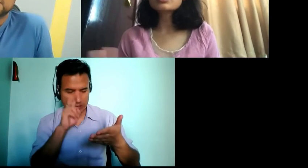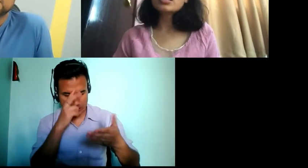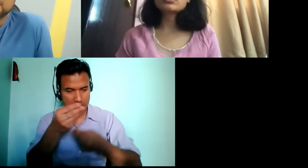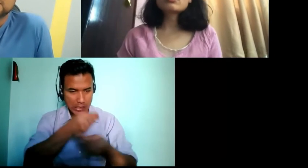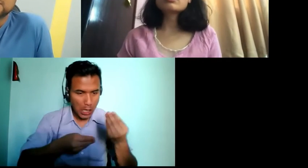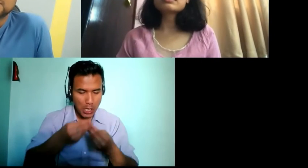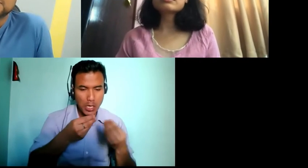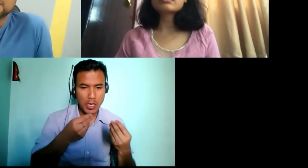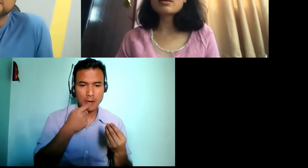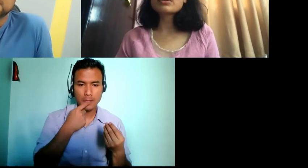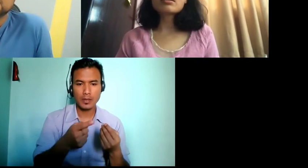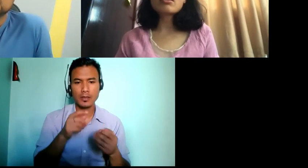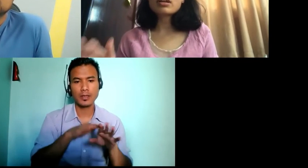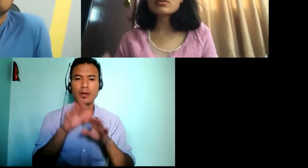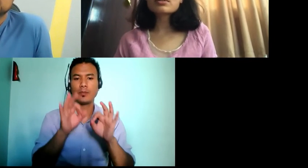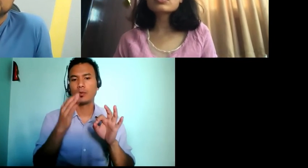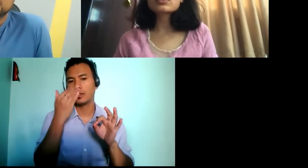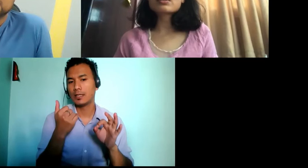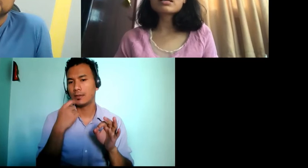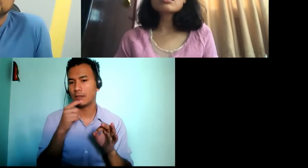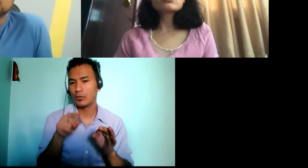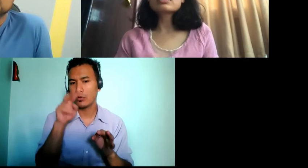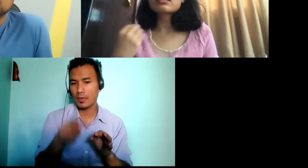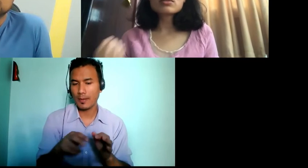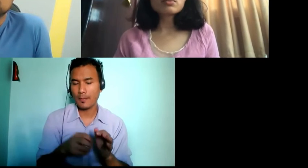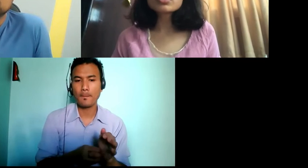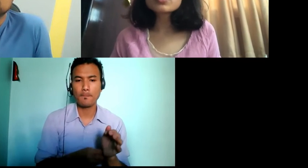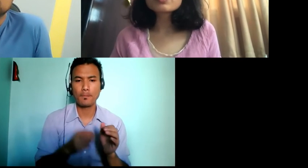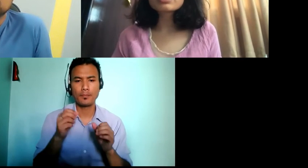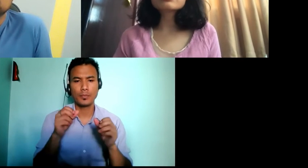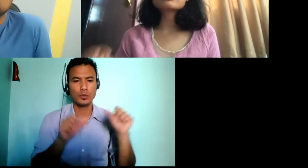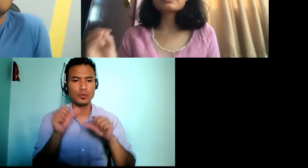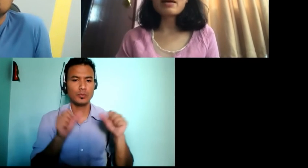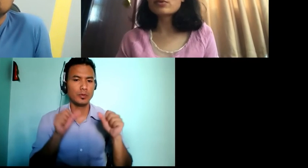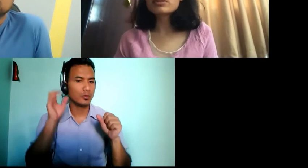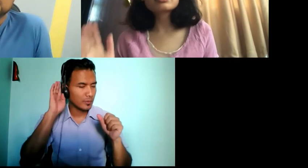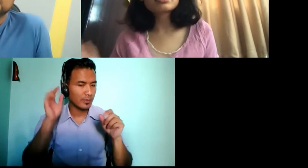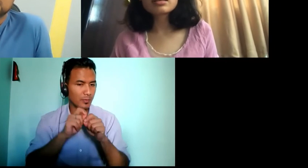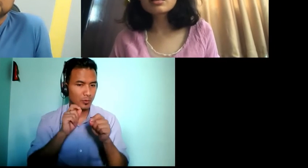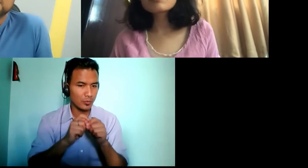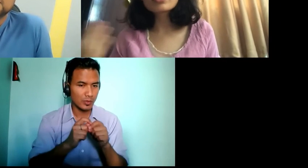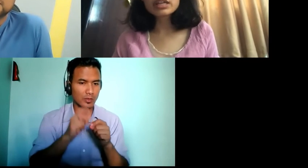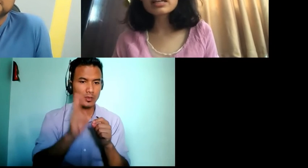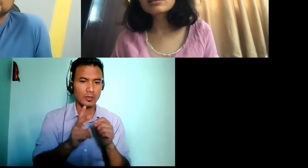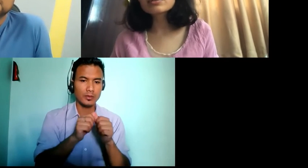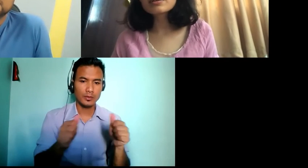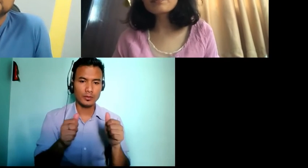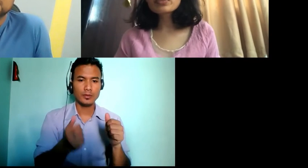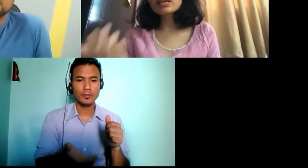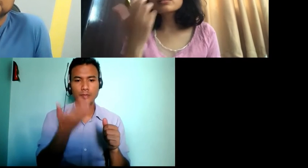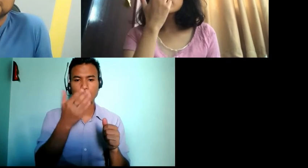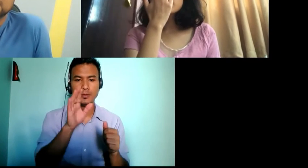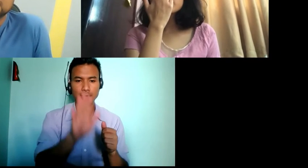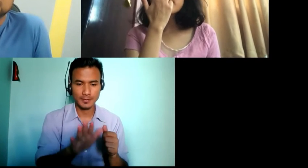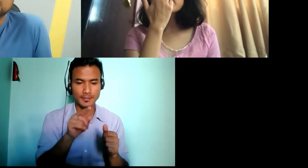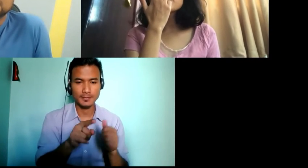हो कि, त्यस्तो गर्दा चाहिँ धेरै राम्रो, किनभने अहिलेको यो सिचुएसनमा जसले जस्तो पनि न्युज बनाइन्छ स्क्यामहरू पनि त्यत्तिकै नै बढी नै रहेको छ,